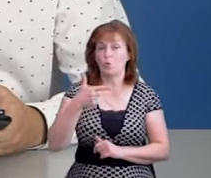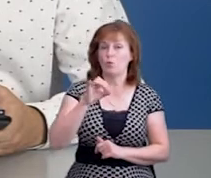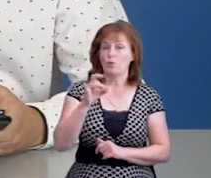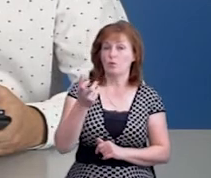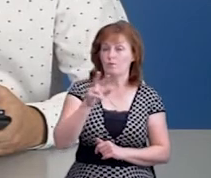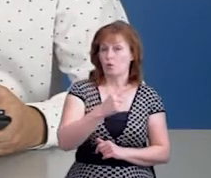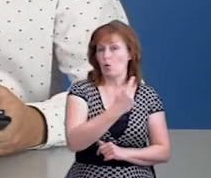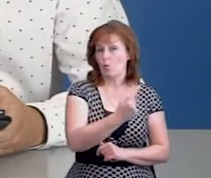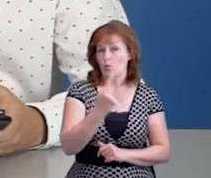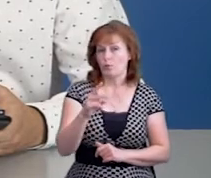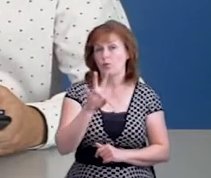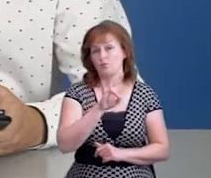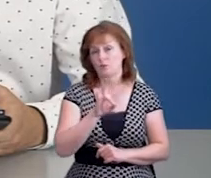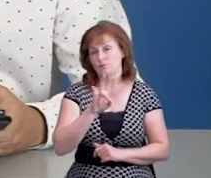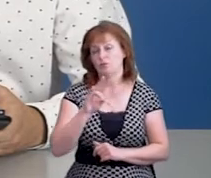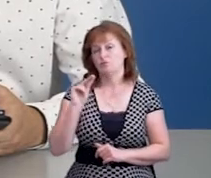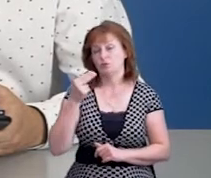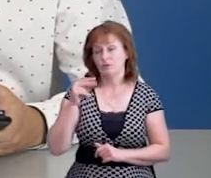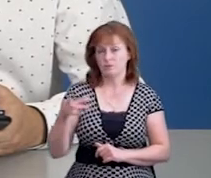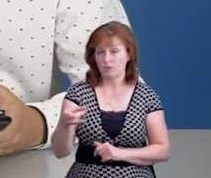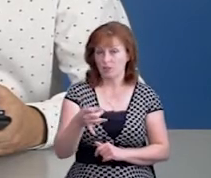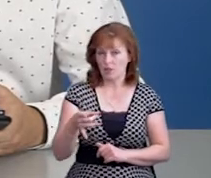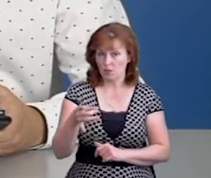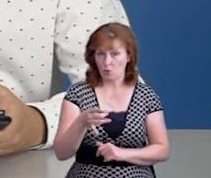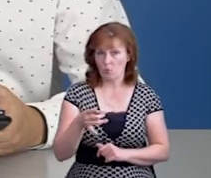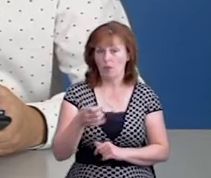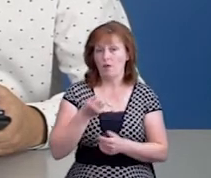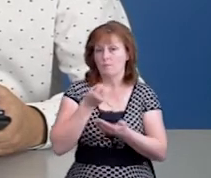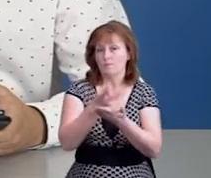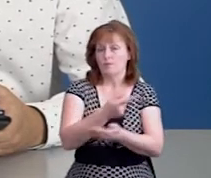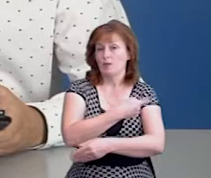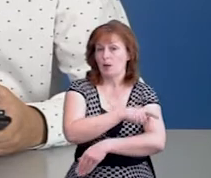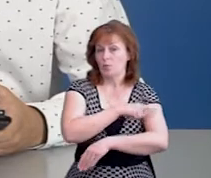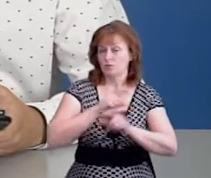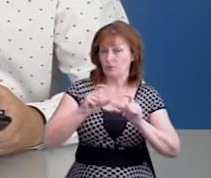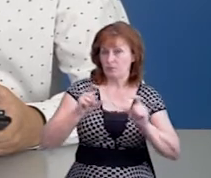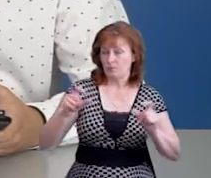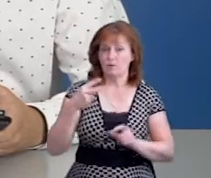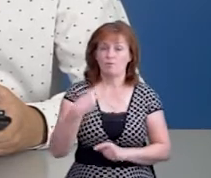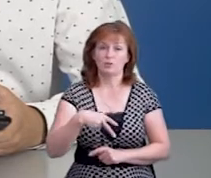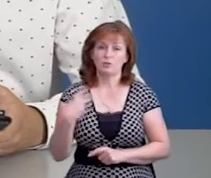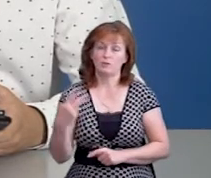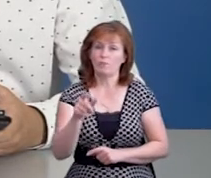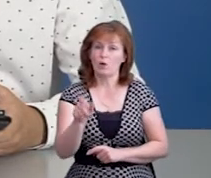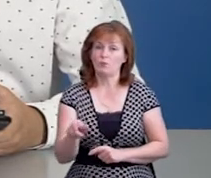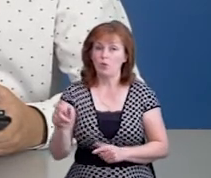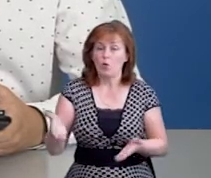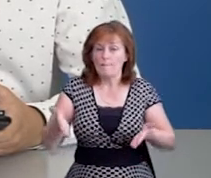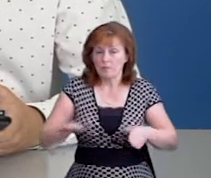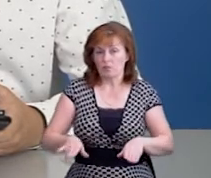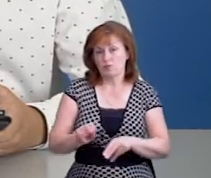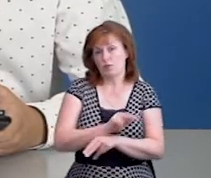Городнянському, Ніжинському, Прилуцькому і Чернігівському районах. З них на госпіталізації перебуває 22 людини, решта лікуються